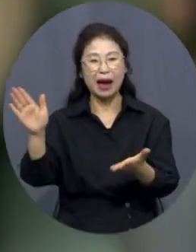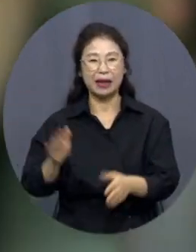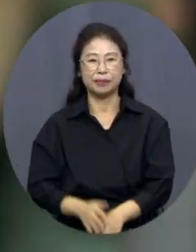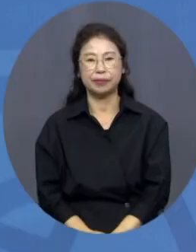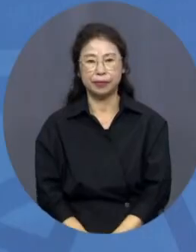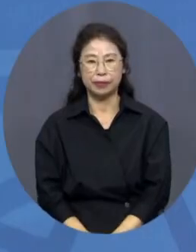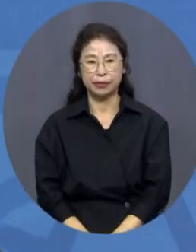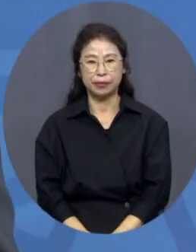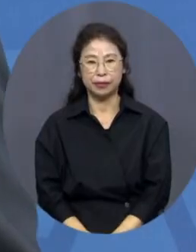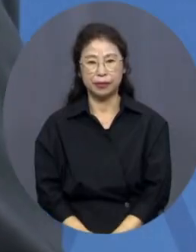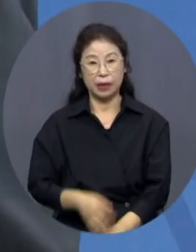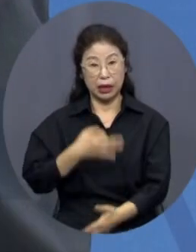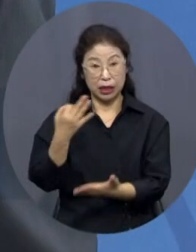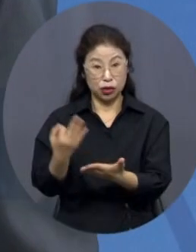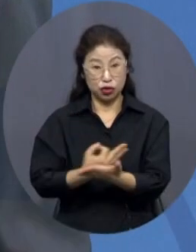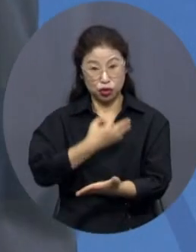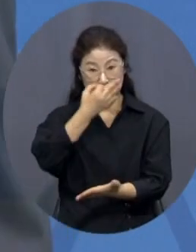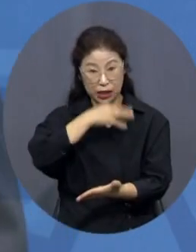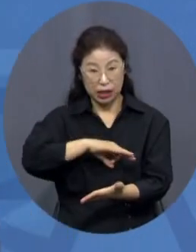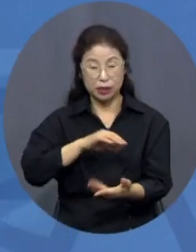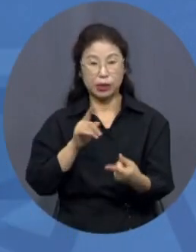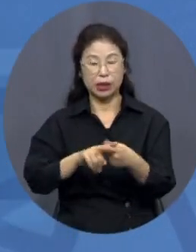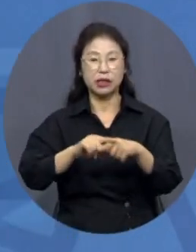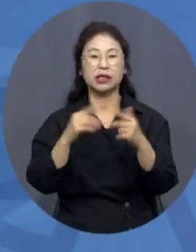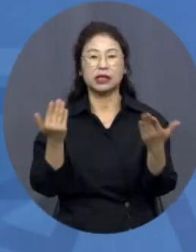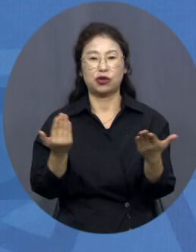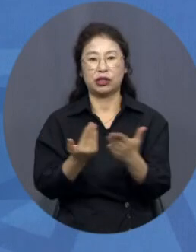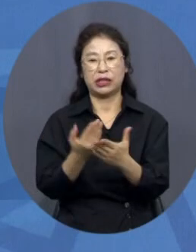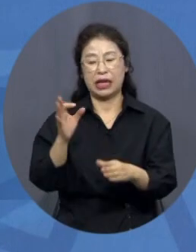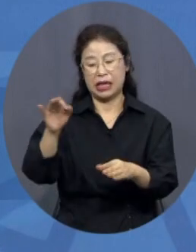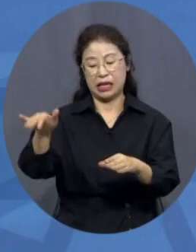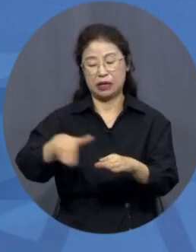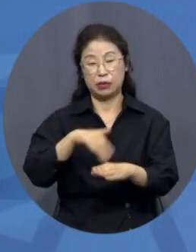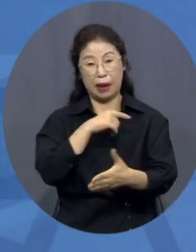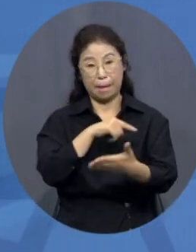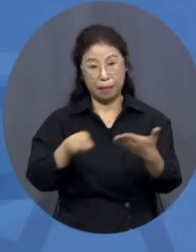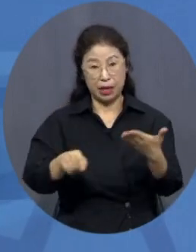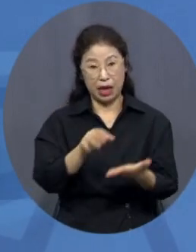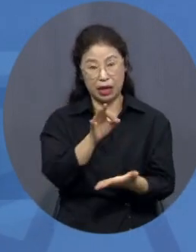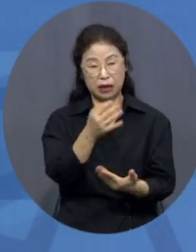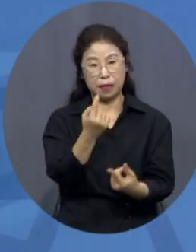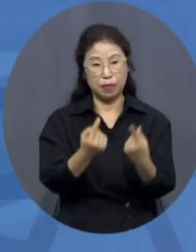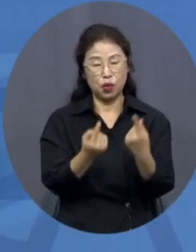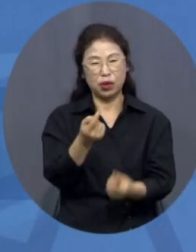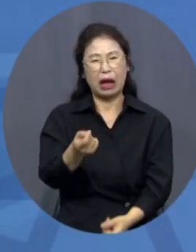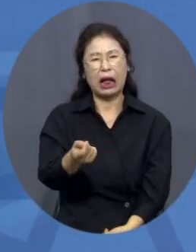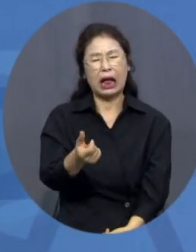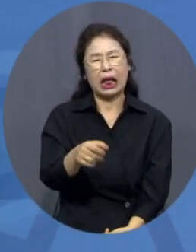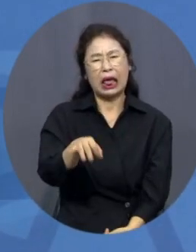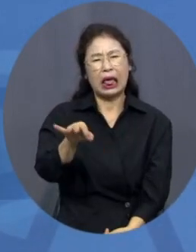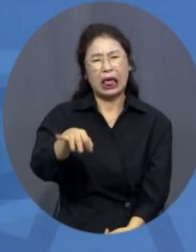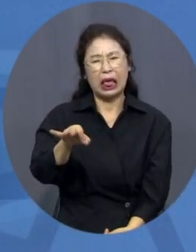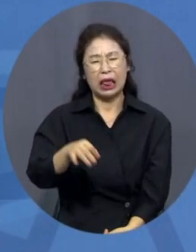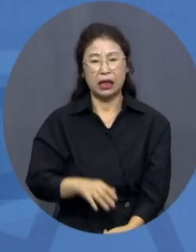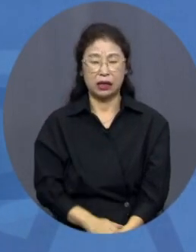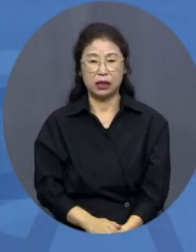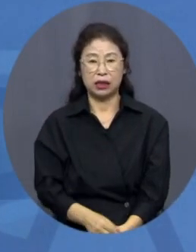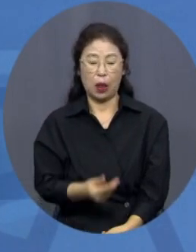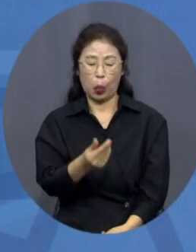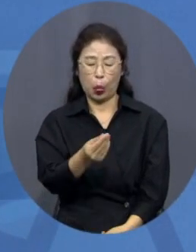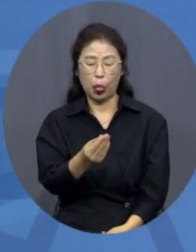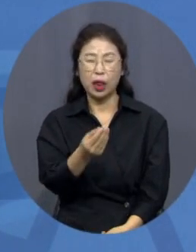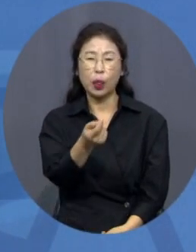있습니다 수입금은 어 전체 이제 입금된 피해금의 비해서는 약간 미미할 정도로 일부